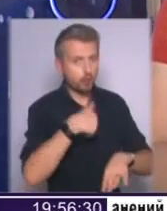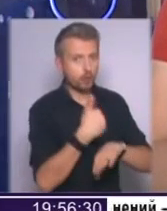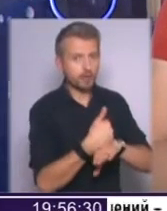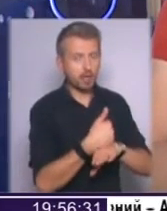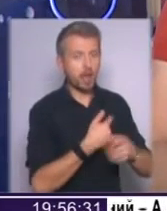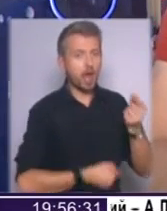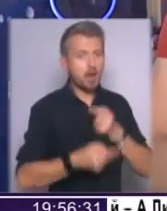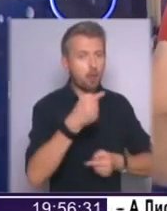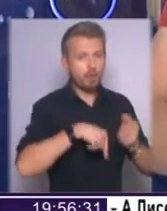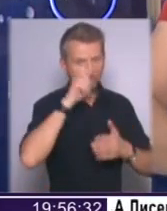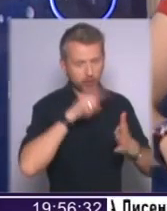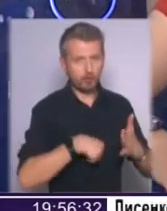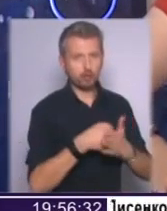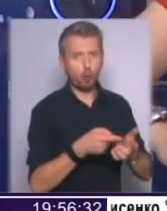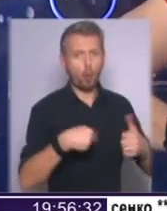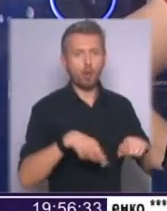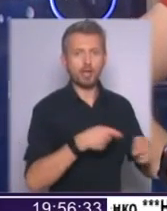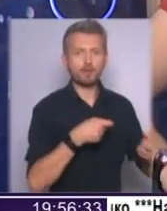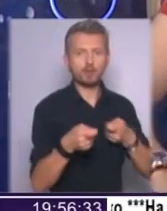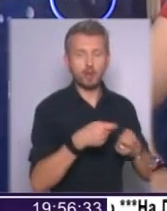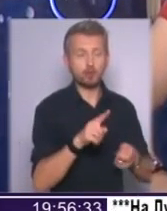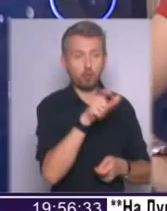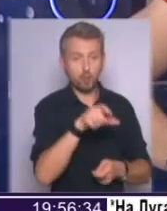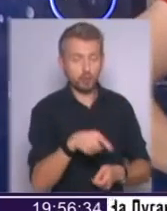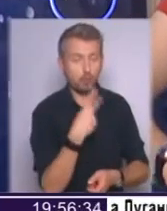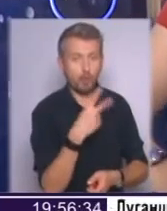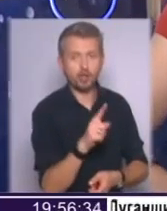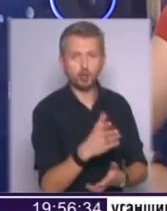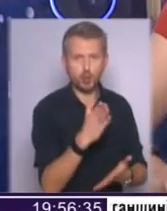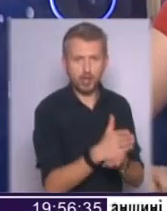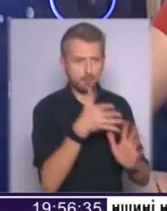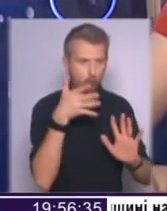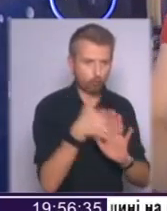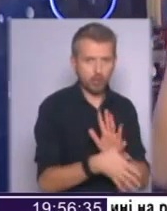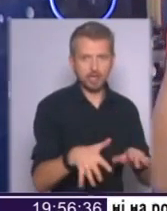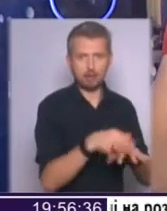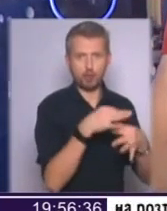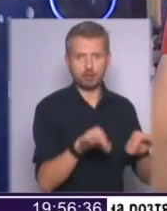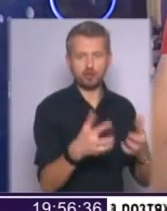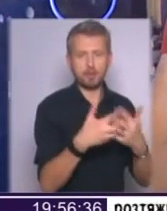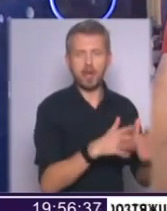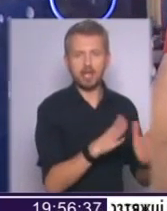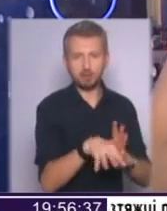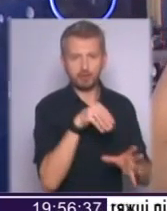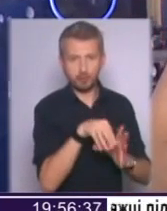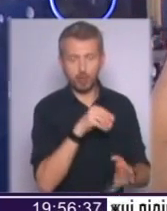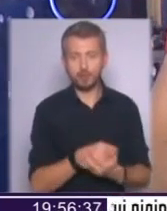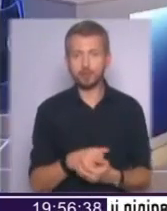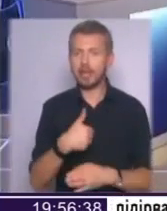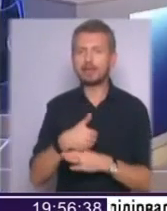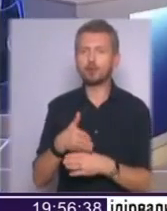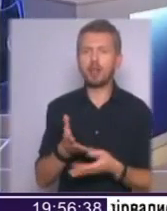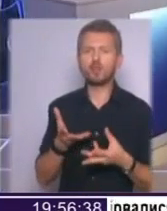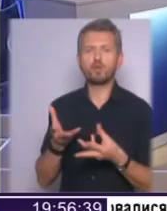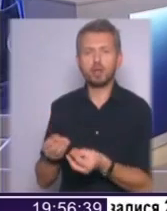Повернути довіри до органів влади через те, щоб громадяни побачили, що є прозорі демократичні механізми виборів. Інструмент впливу